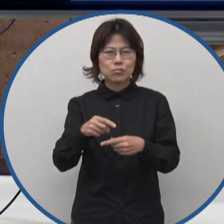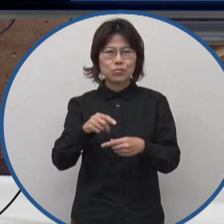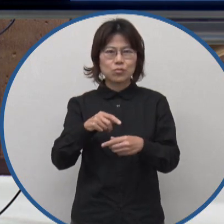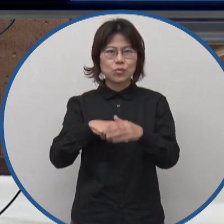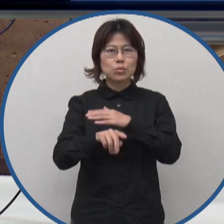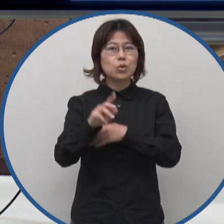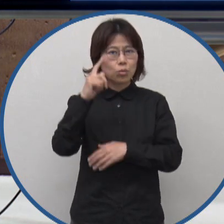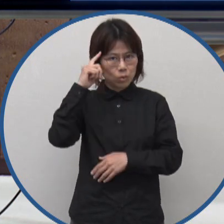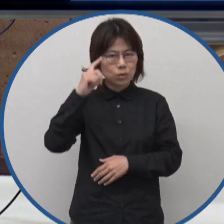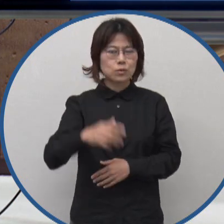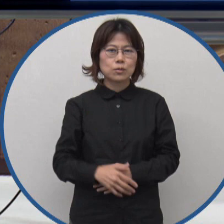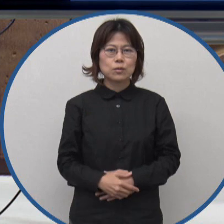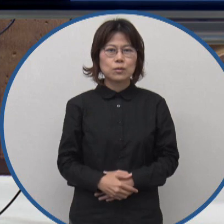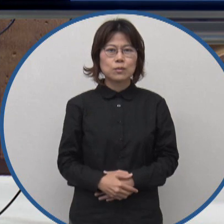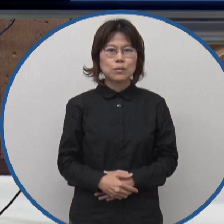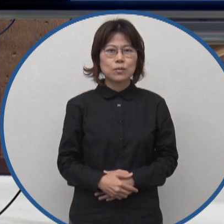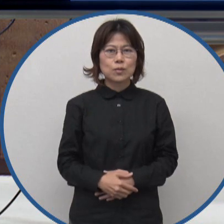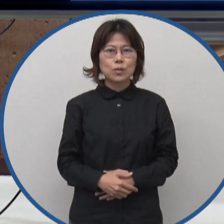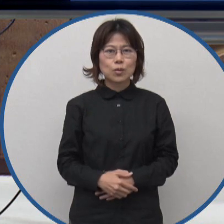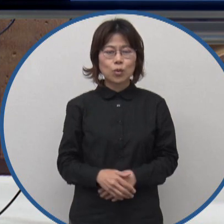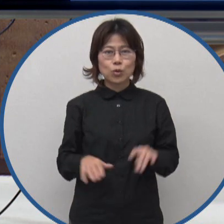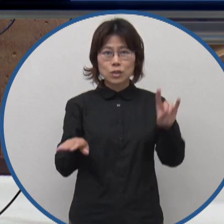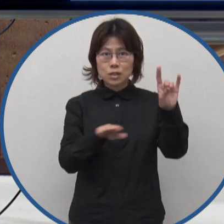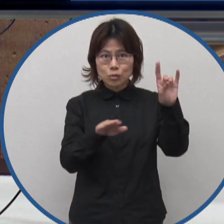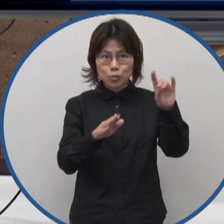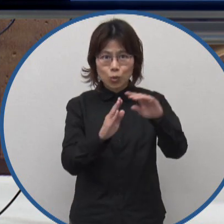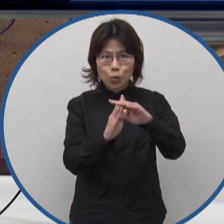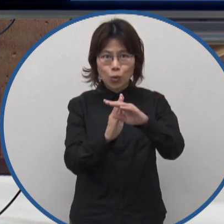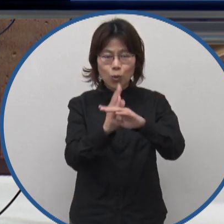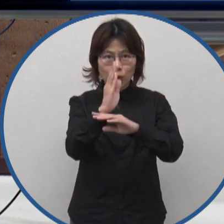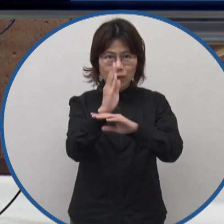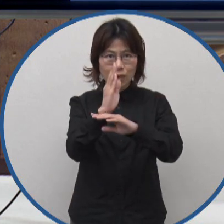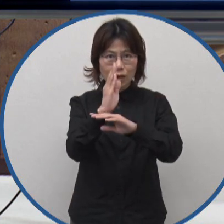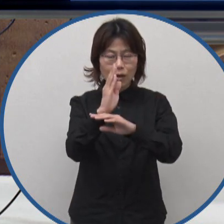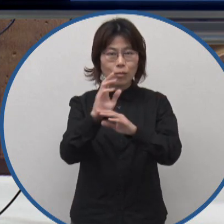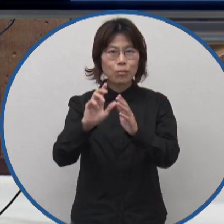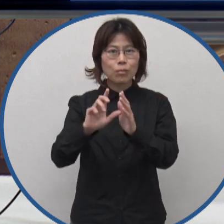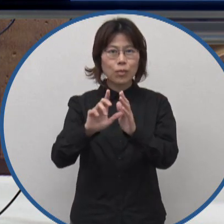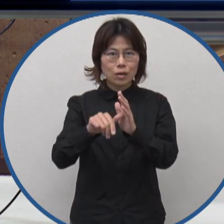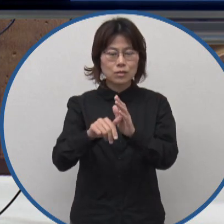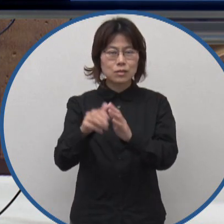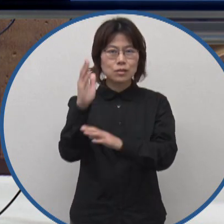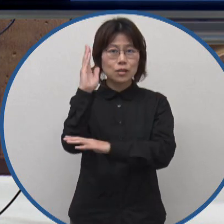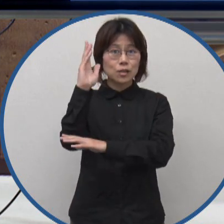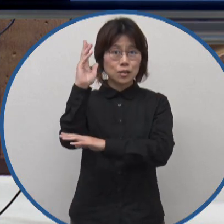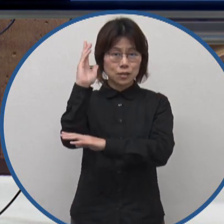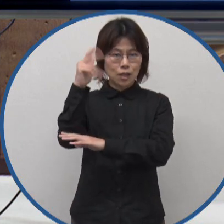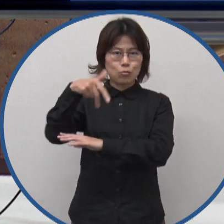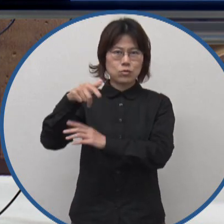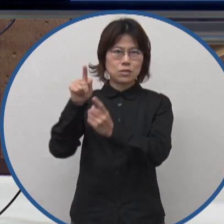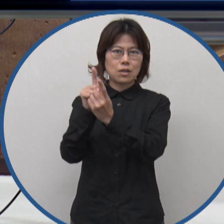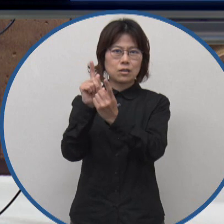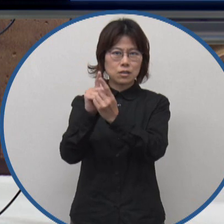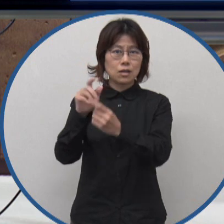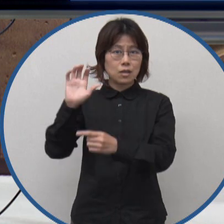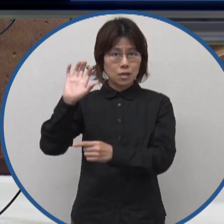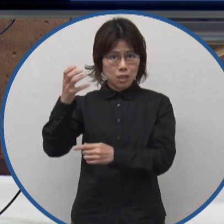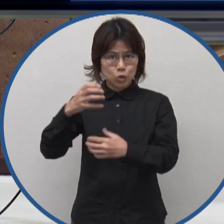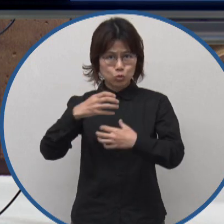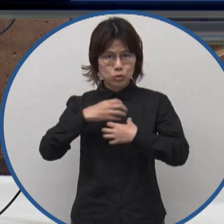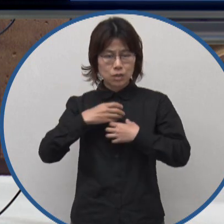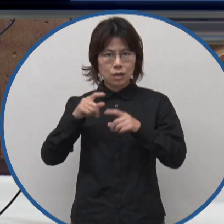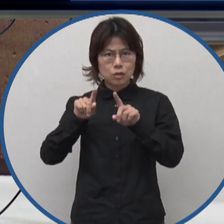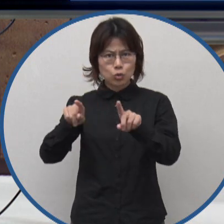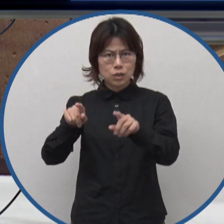。 国民ですが、そういった指標を超えて、達してくると政府に対してその緊急事態措置